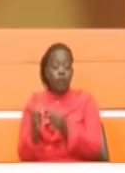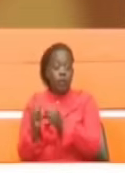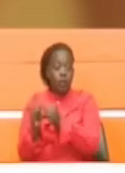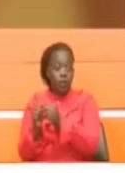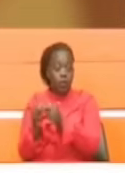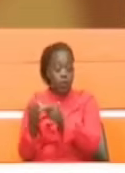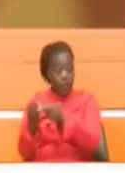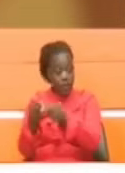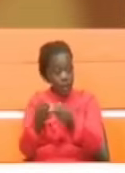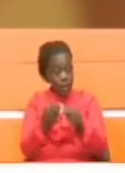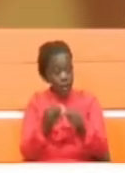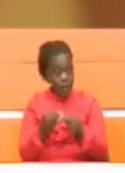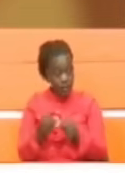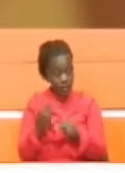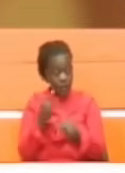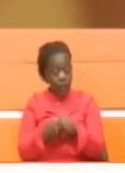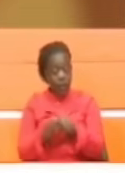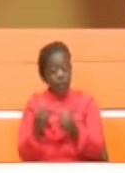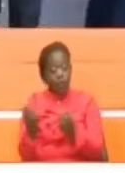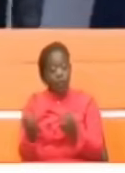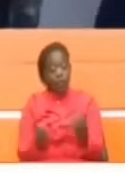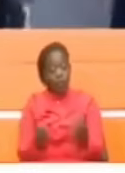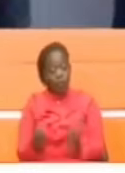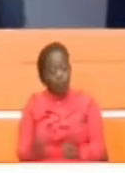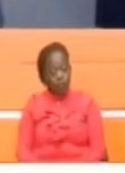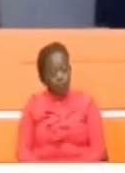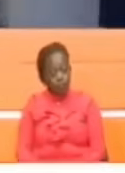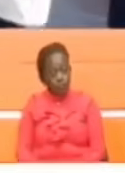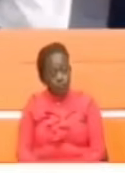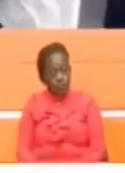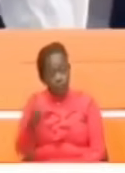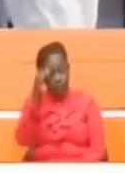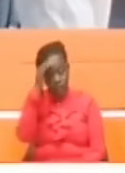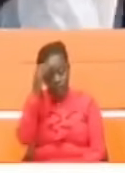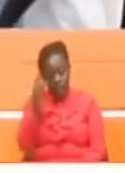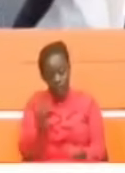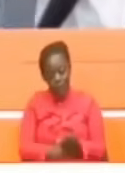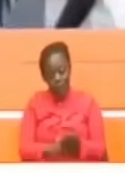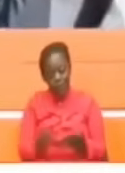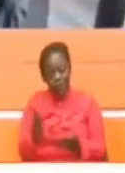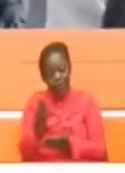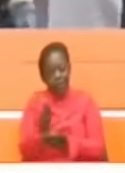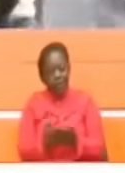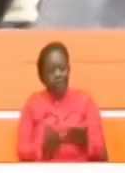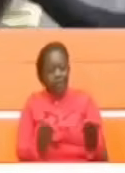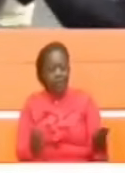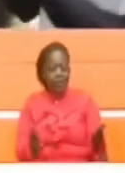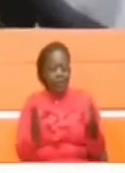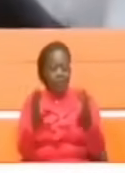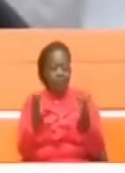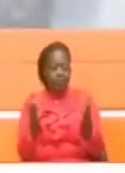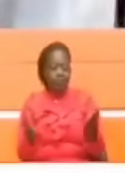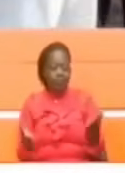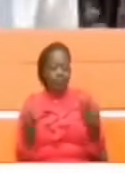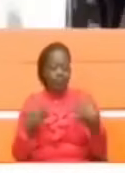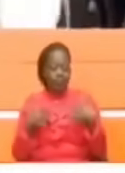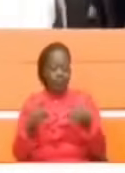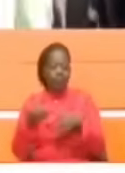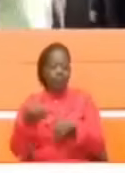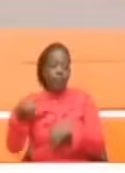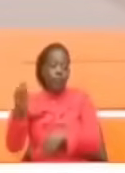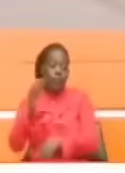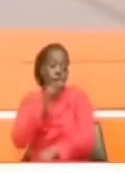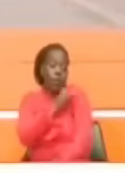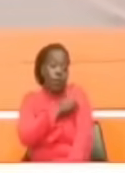abantu okuvugise kimama kwaza kumara abantu bityo. Polisi zine kunganya obufififi bwabagenzi utola mugwanika byeho